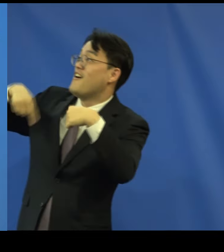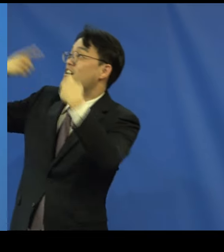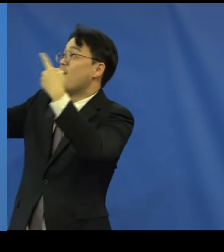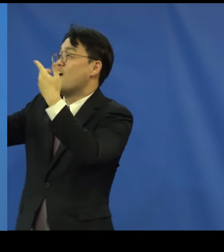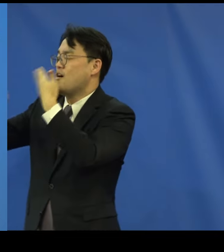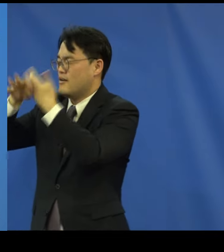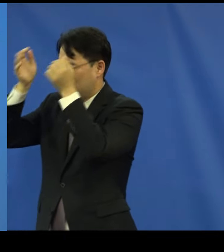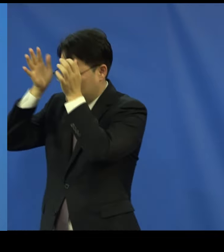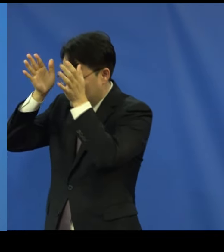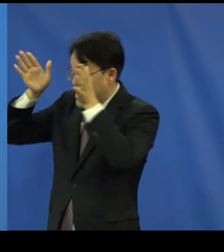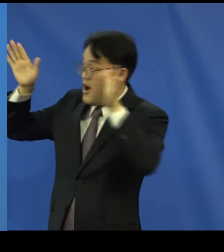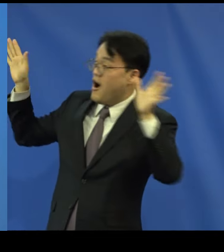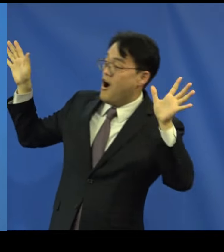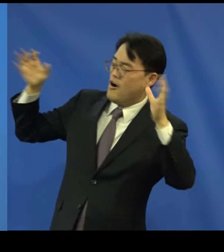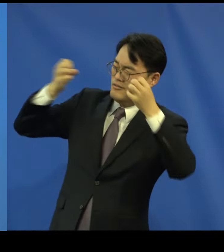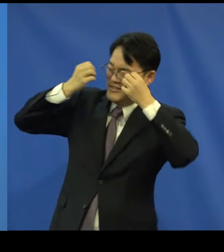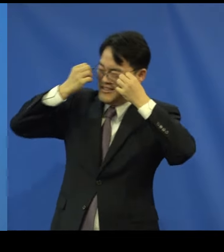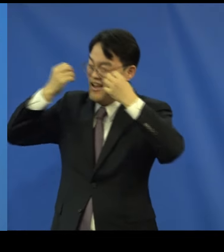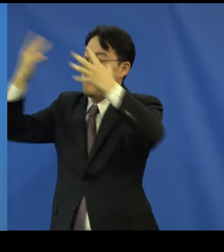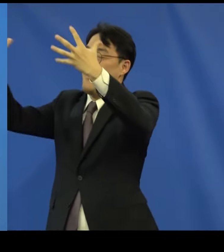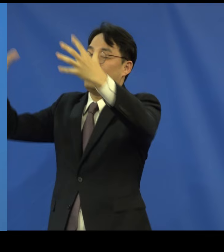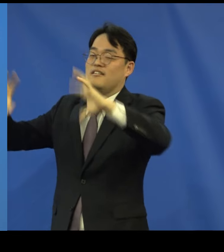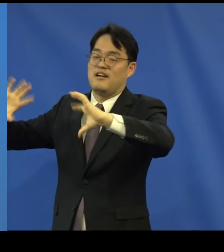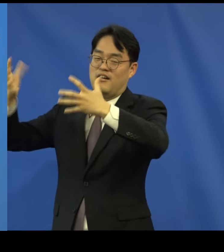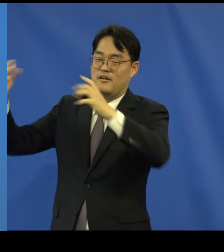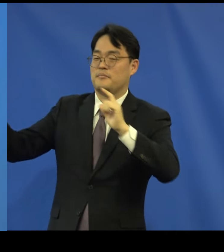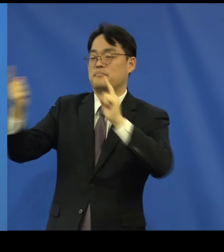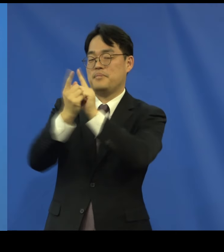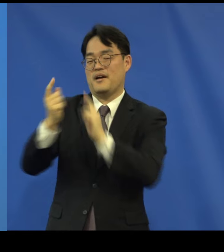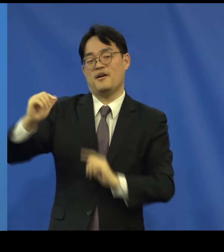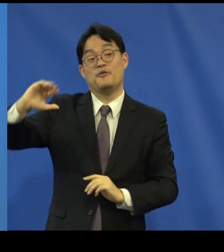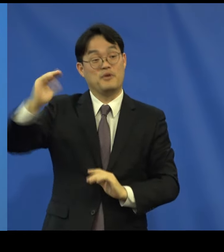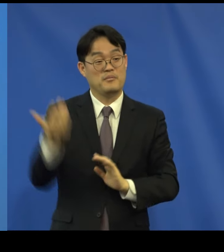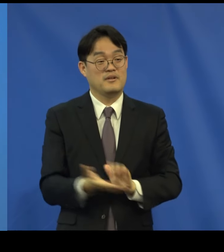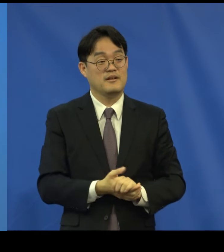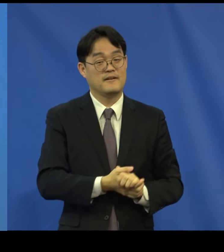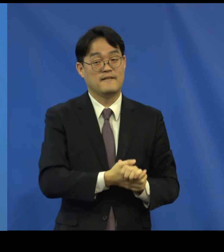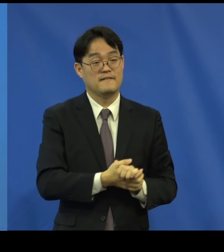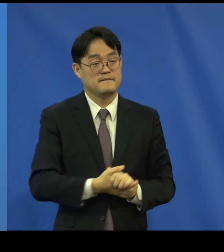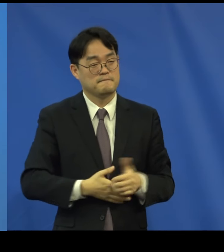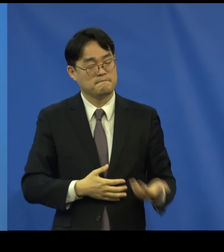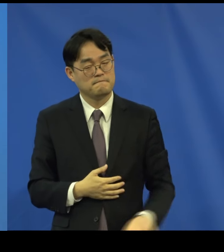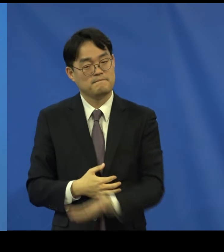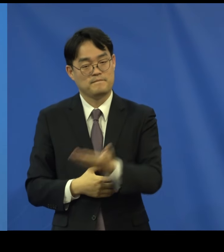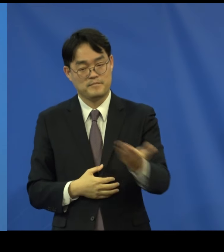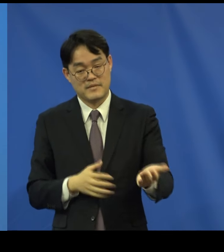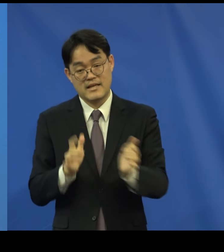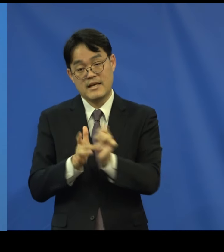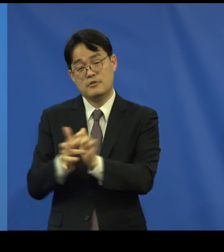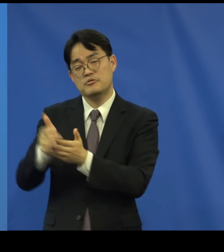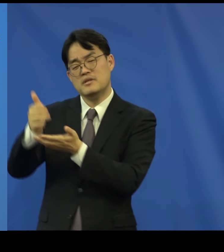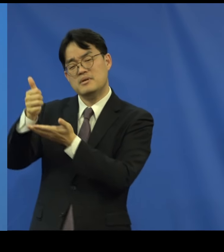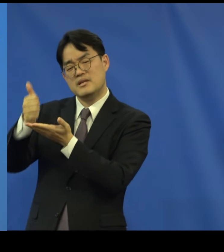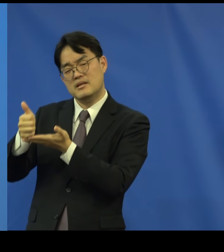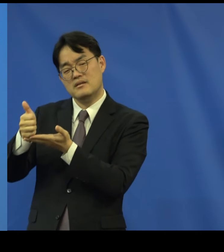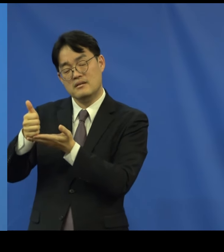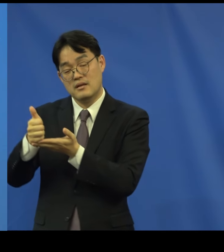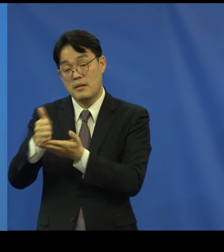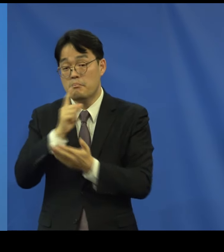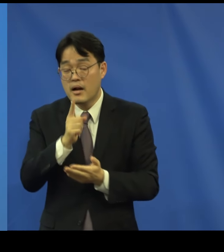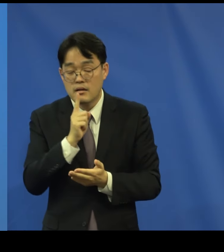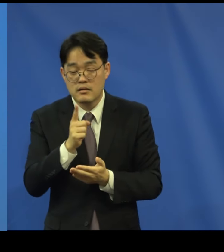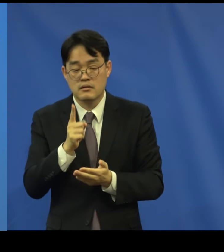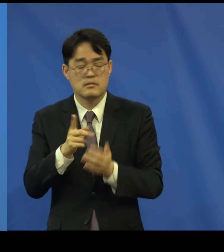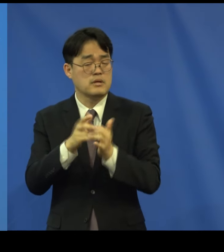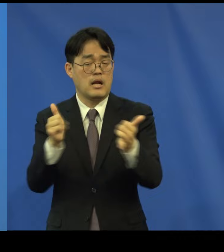그러므로 여러분, 우리가 그 나라를 준비하는 삶을 살고 있는 것입니다. 왜 여러분, 예수님이 말씀이 사람이 떡으로만 살